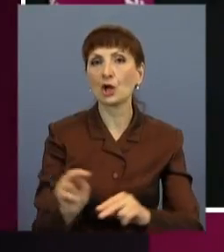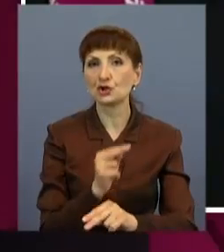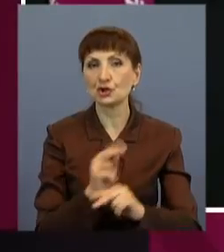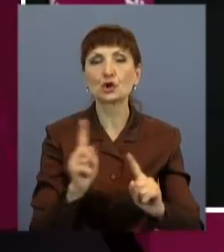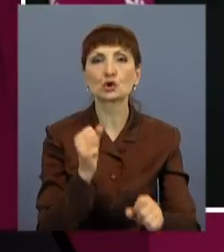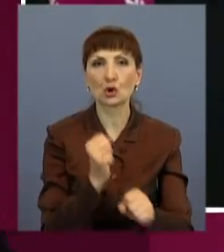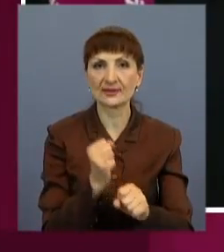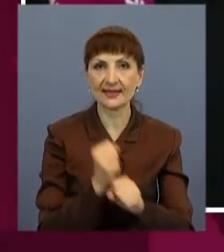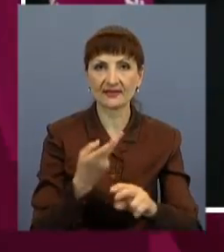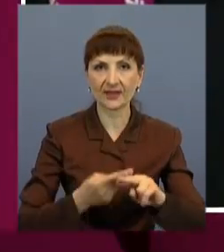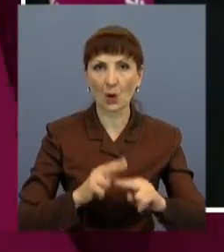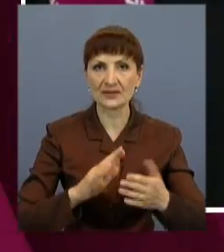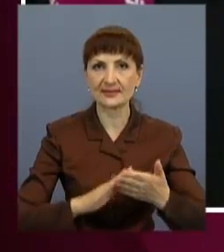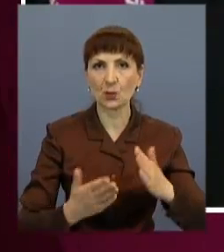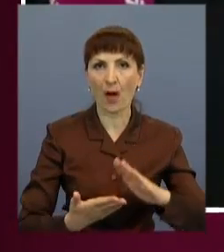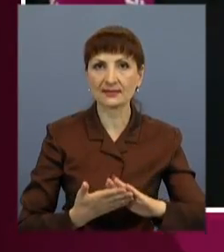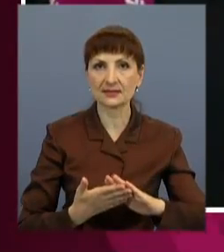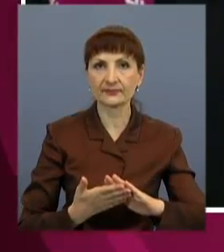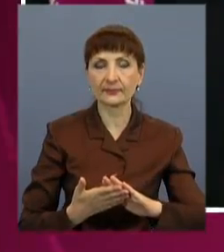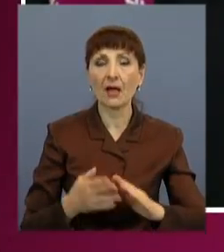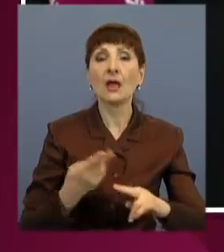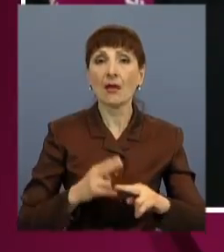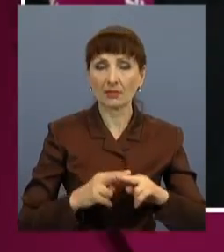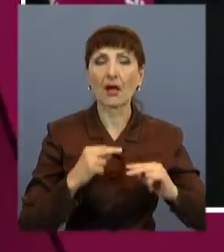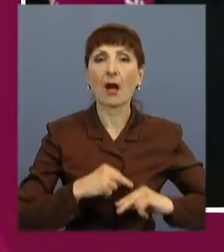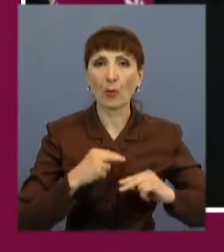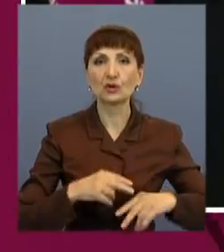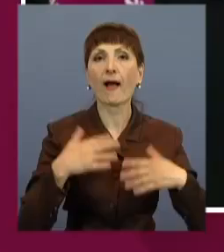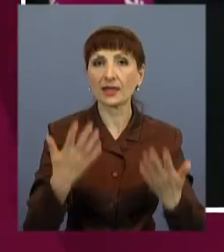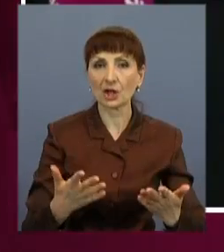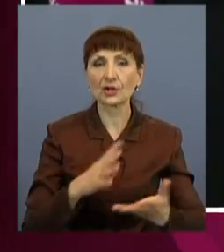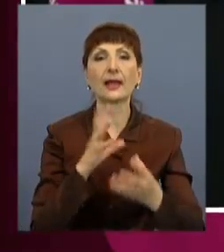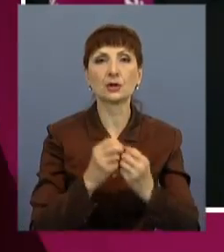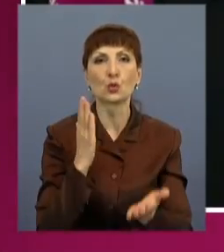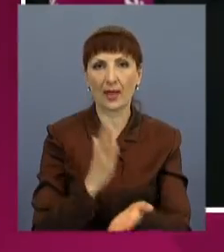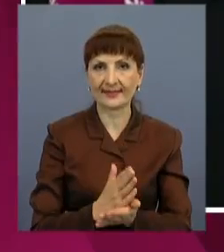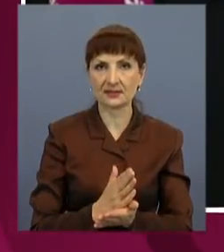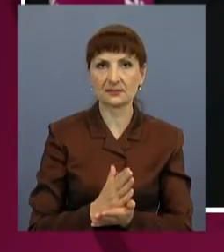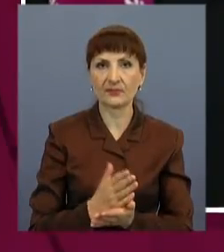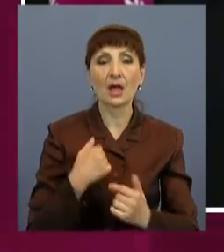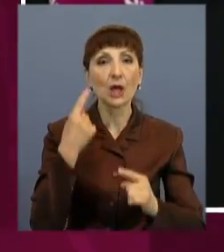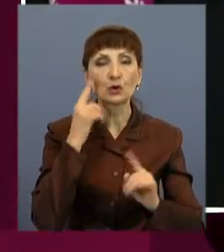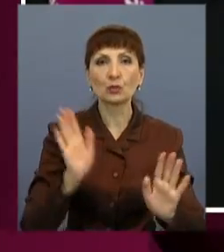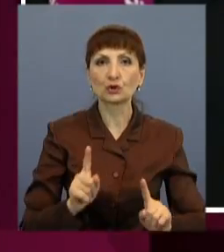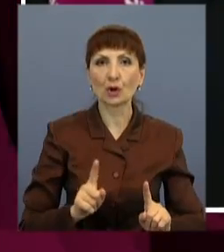что делать в такой ситуации. И эта работа, конечно, дает результаты. Я думаю, что